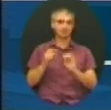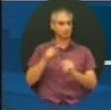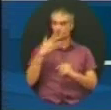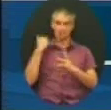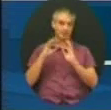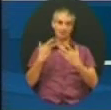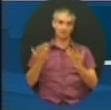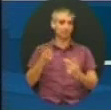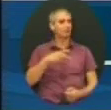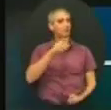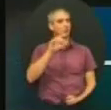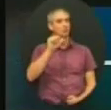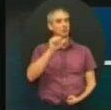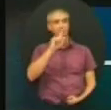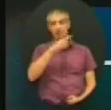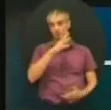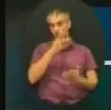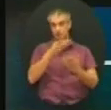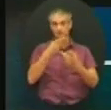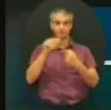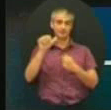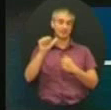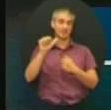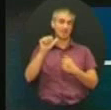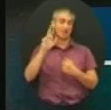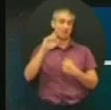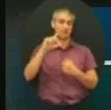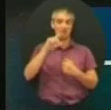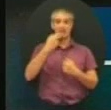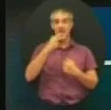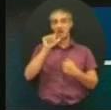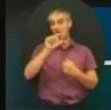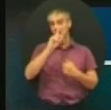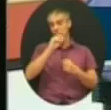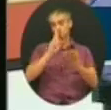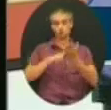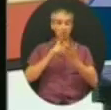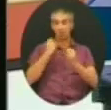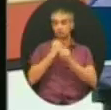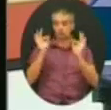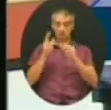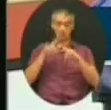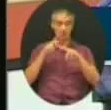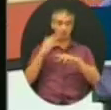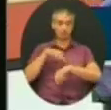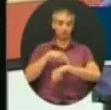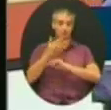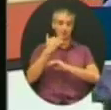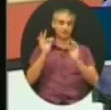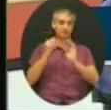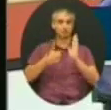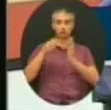הייתה אמת. אורי זקי, אולי לשיטתך, צודק אריה אלדד, אז עושים תקסים, אבל לגופו של עניין, כמה שעות לפני הטקס,